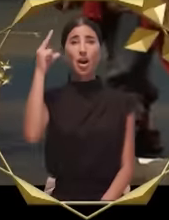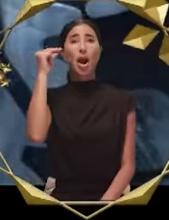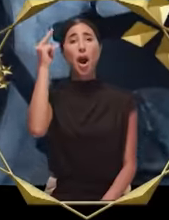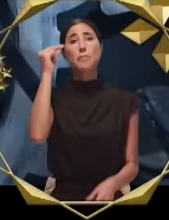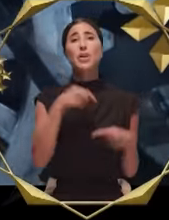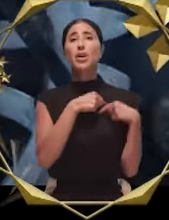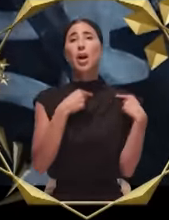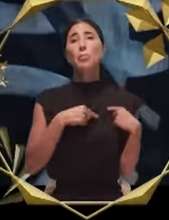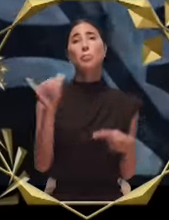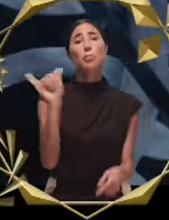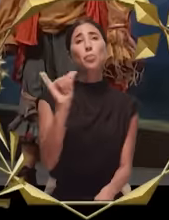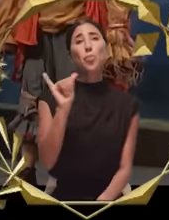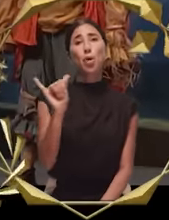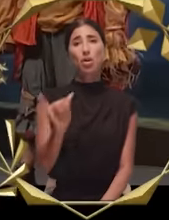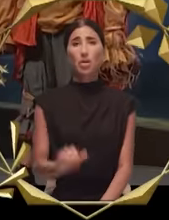كل